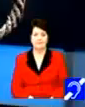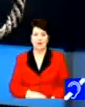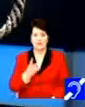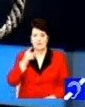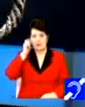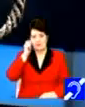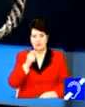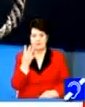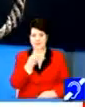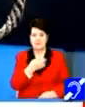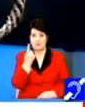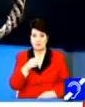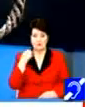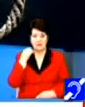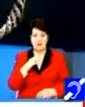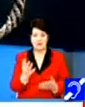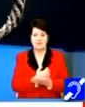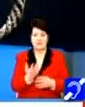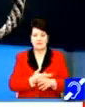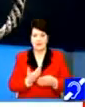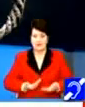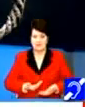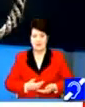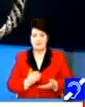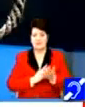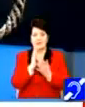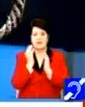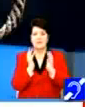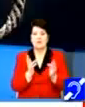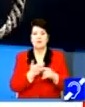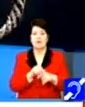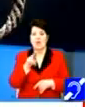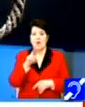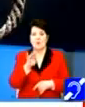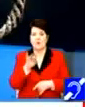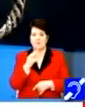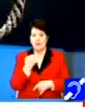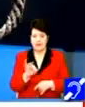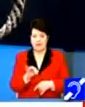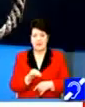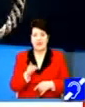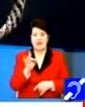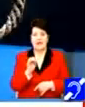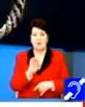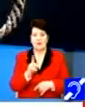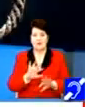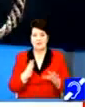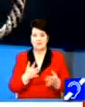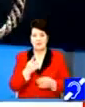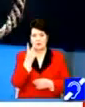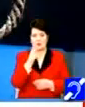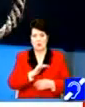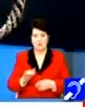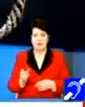Un bărbat în vârstă de 41 de ani a fost găsit fără viață într-o pădure din satul Porumbeni, raionul Criuleni. Corpul acestuia a fost văzut întâmplător de doi copii